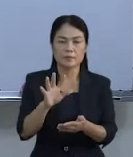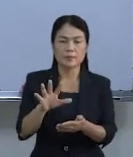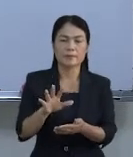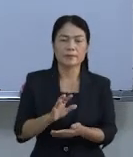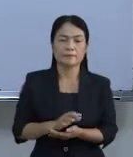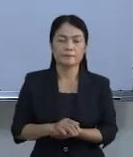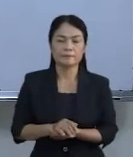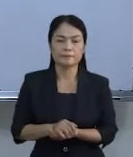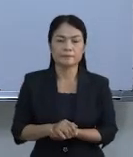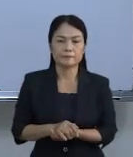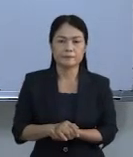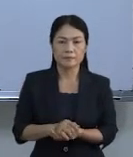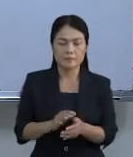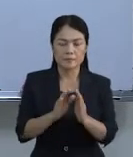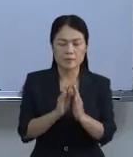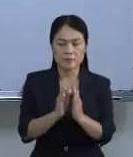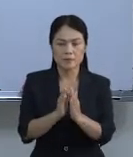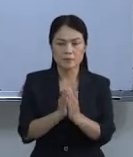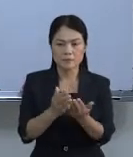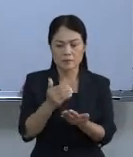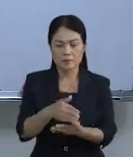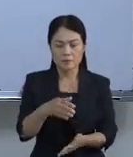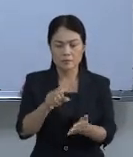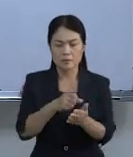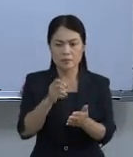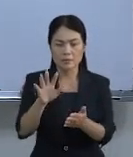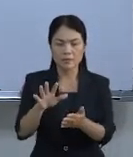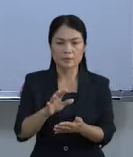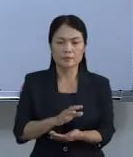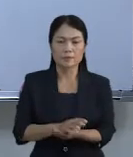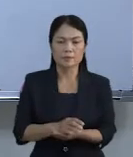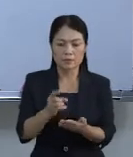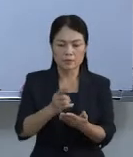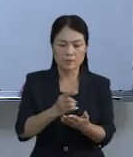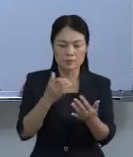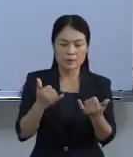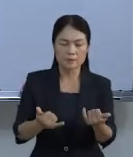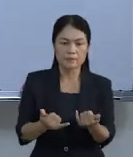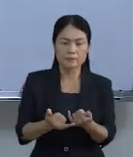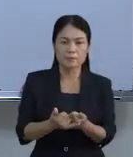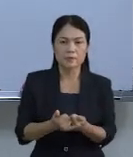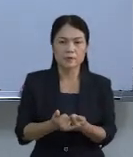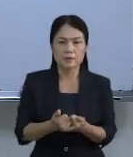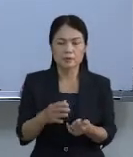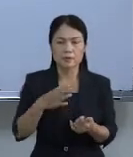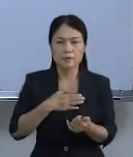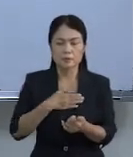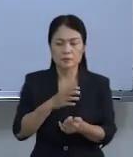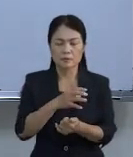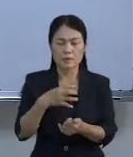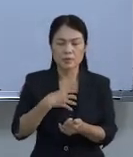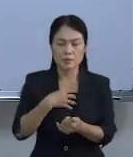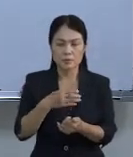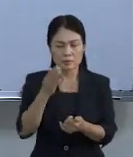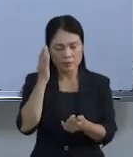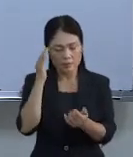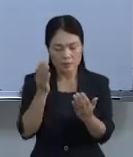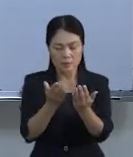pram và hơi sa tùng po tí tí pram là con á và hai mươi điên đá cứ cụ tròn ở cồn che